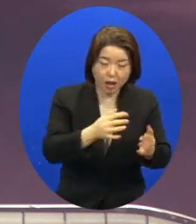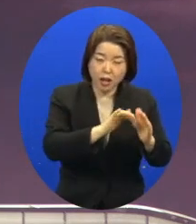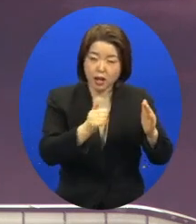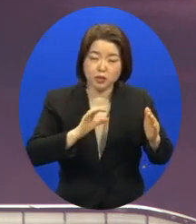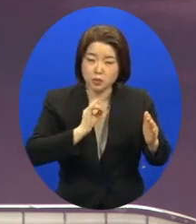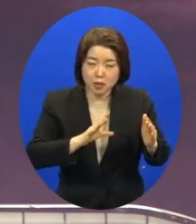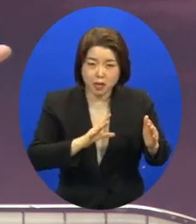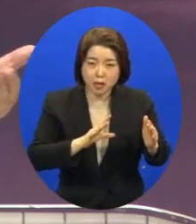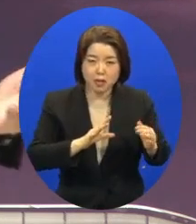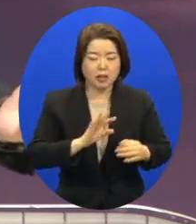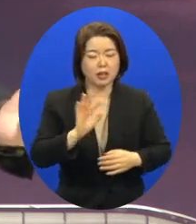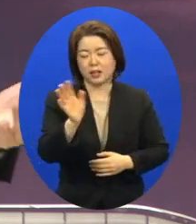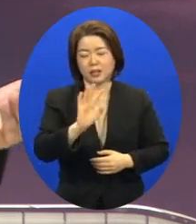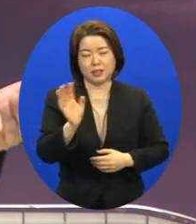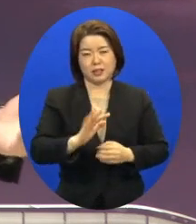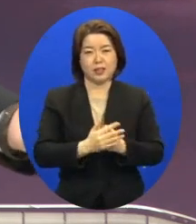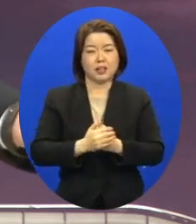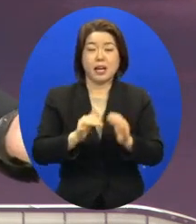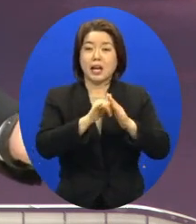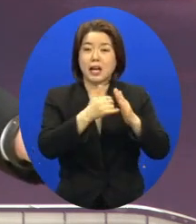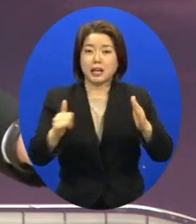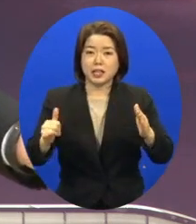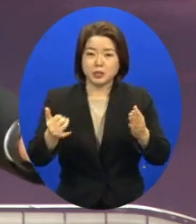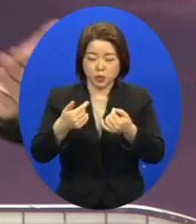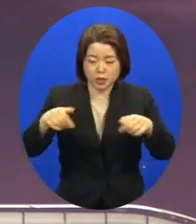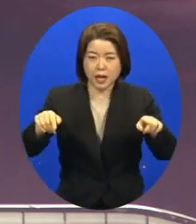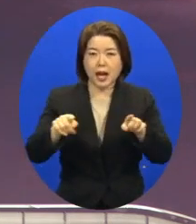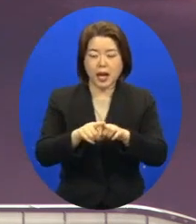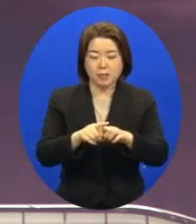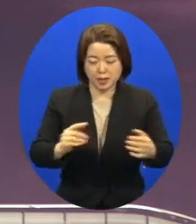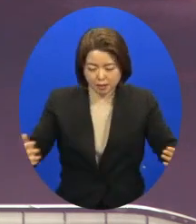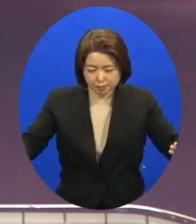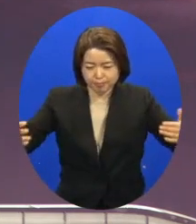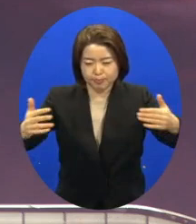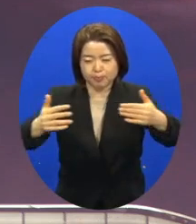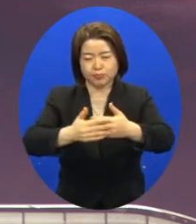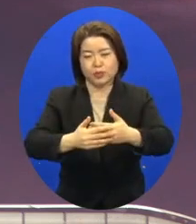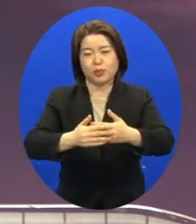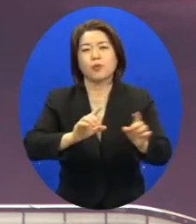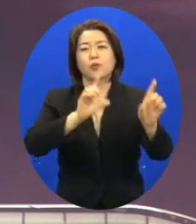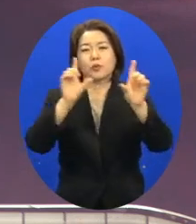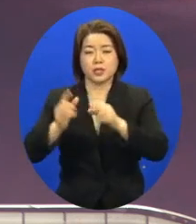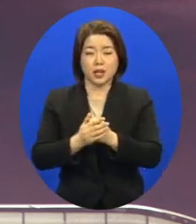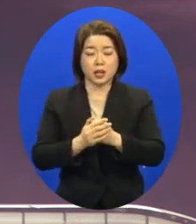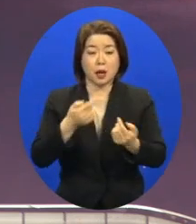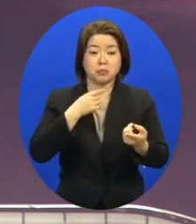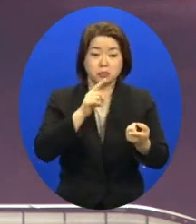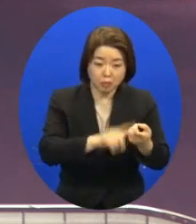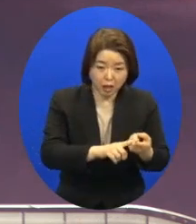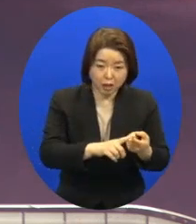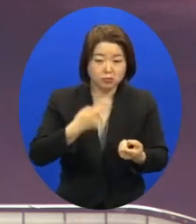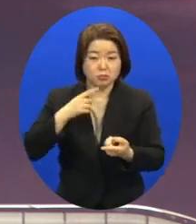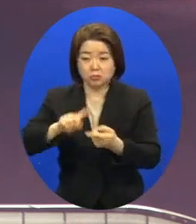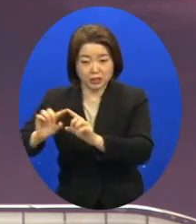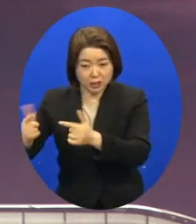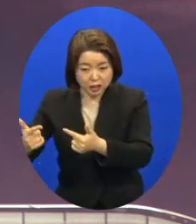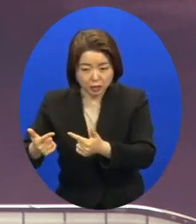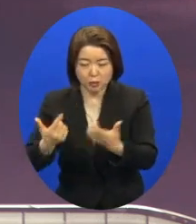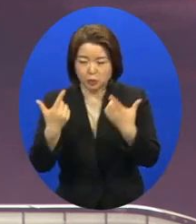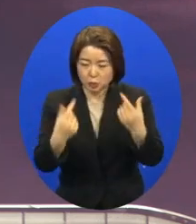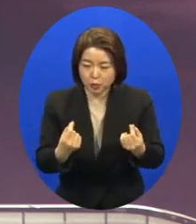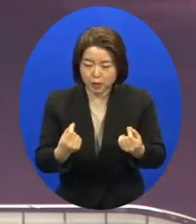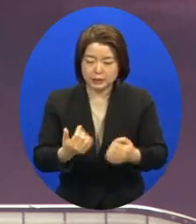있습니까? 가족은 함께 품고 사는 거죠. 마음에 드나 마음에 안 드나